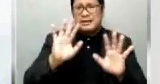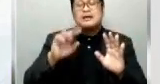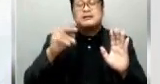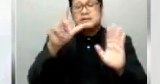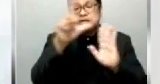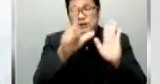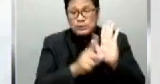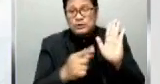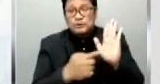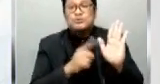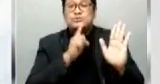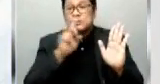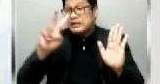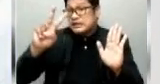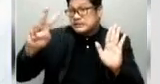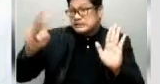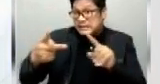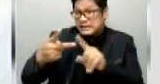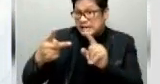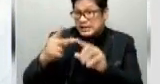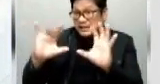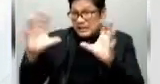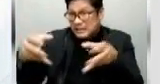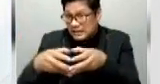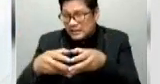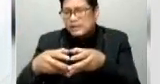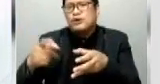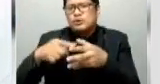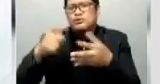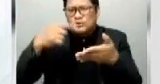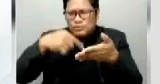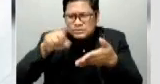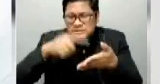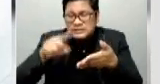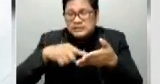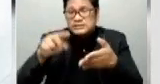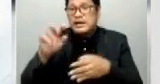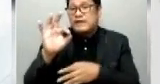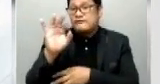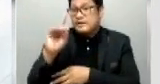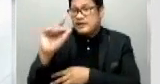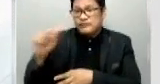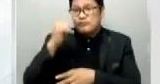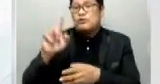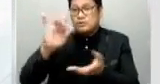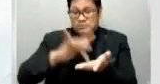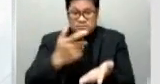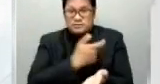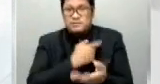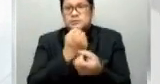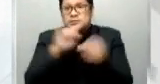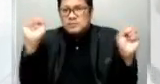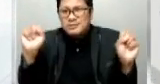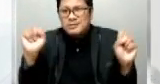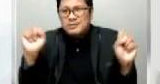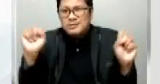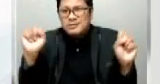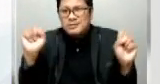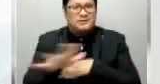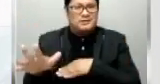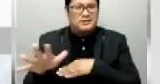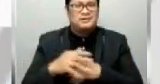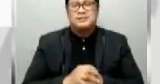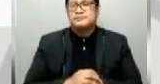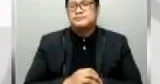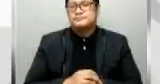ahensya ng gobyerno na magre-review ng findings ng FDA na ang isang bakuna ay safe at saka effective. Ian Cruz,